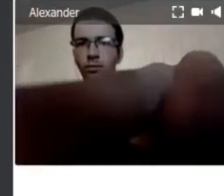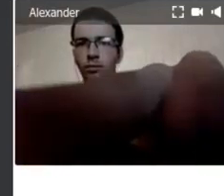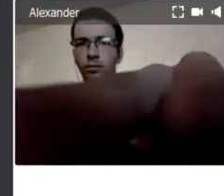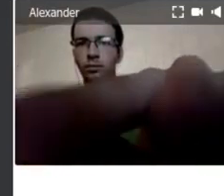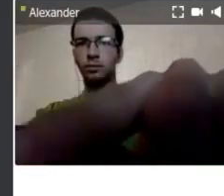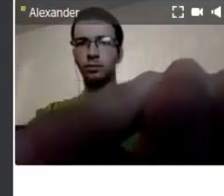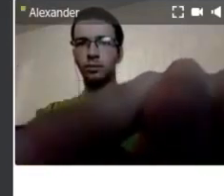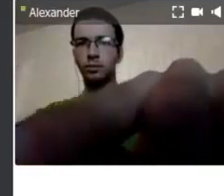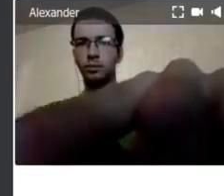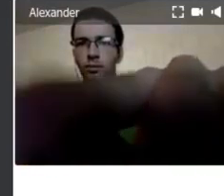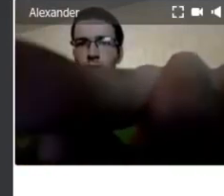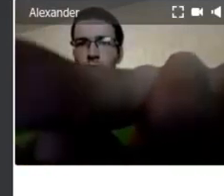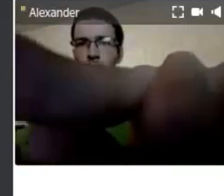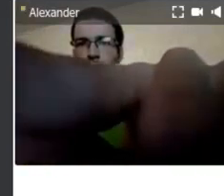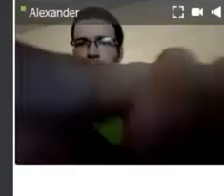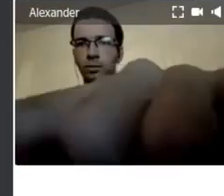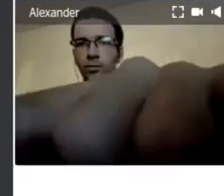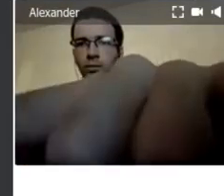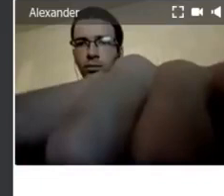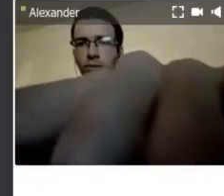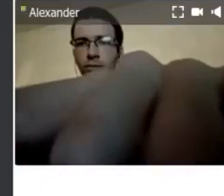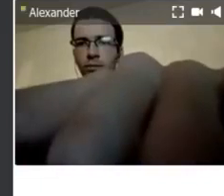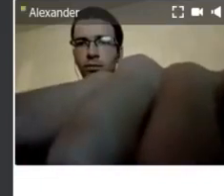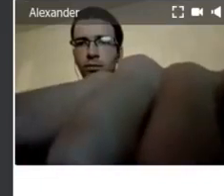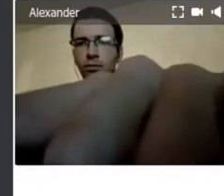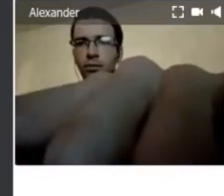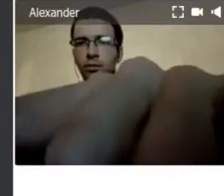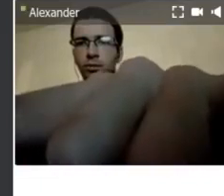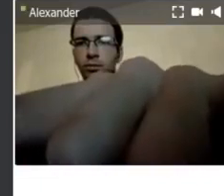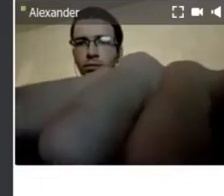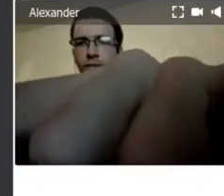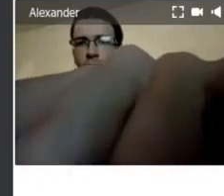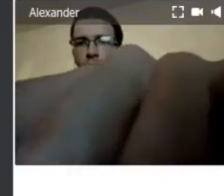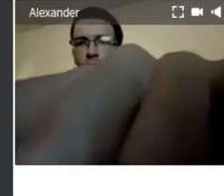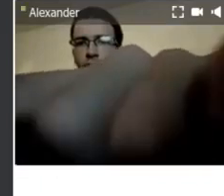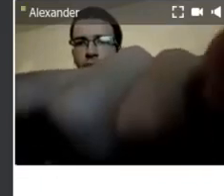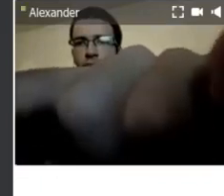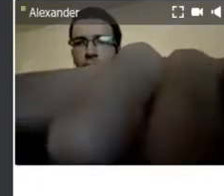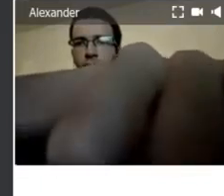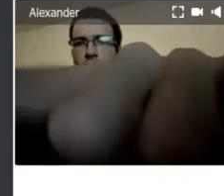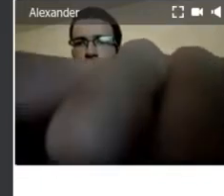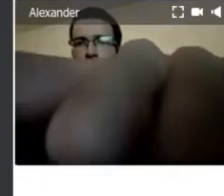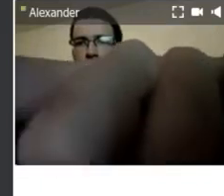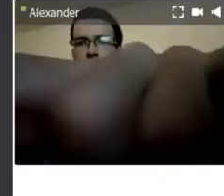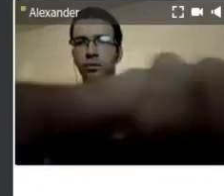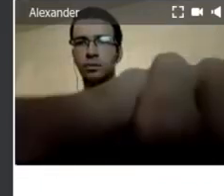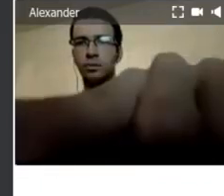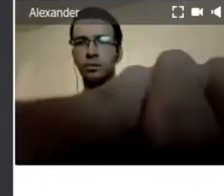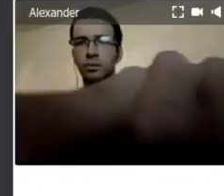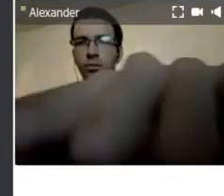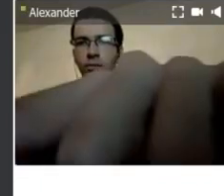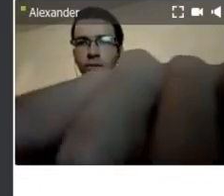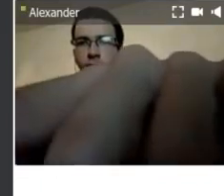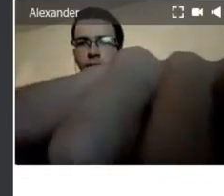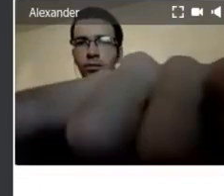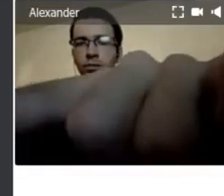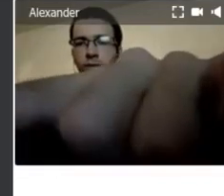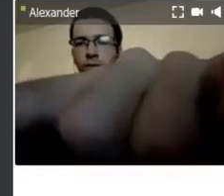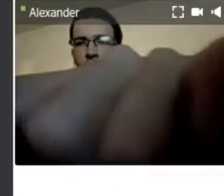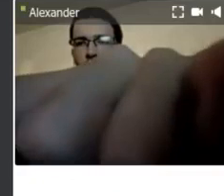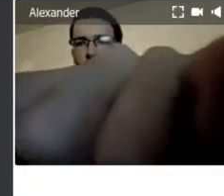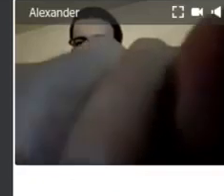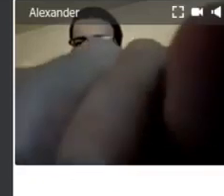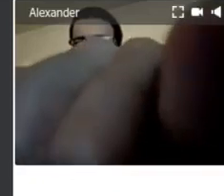Да? То есть Global Intergold занимается торговлей золотом. Потому что некоторые люди